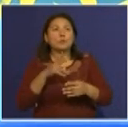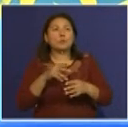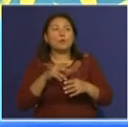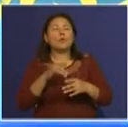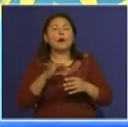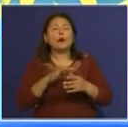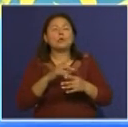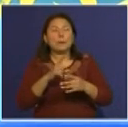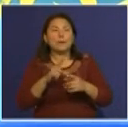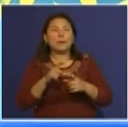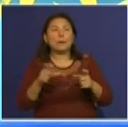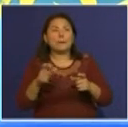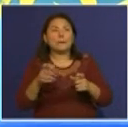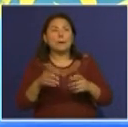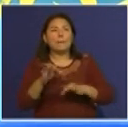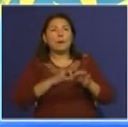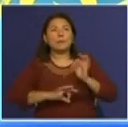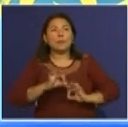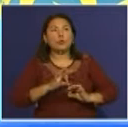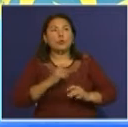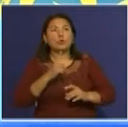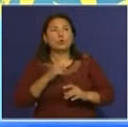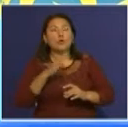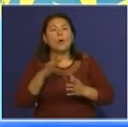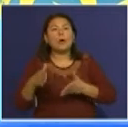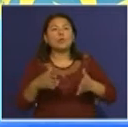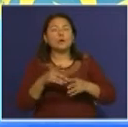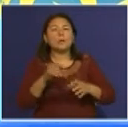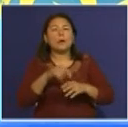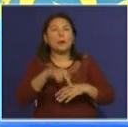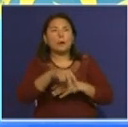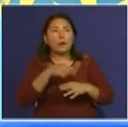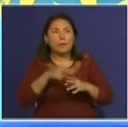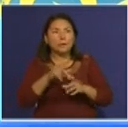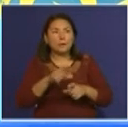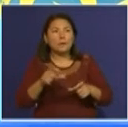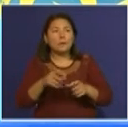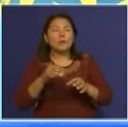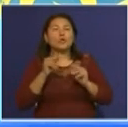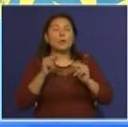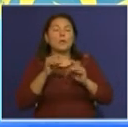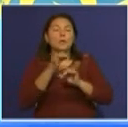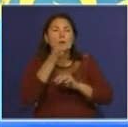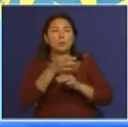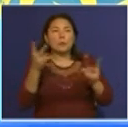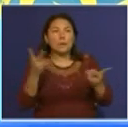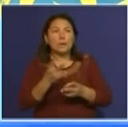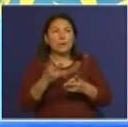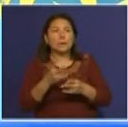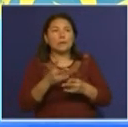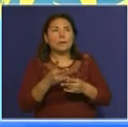вагондары бойынша біздің пайдалануда жүрген жолаушылар вагондары шынын айту керек, ескі, мерзімі